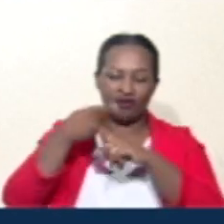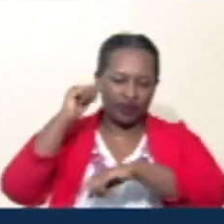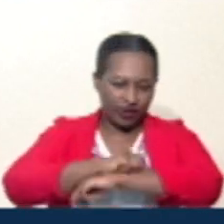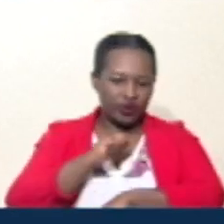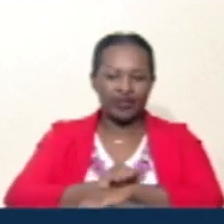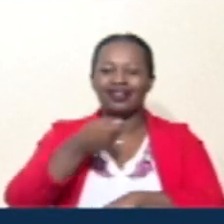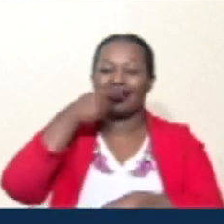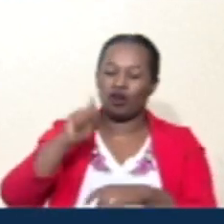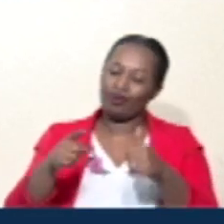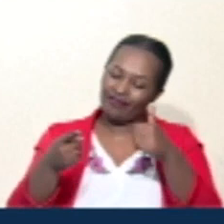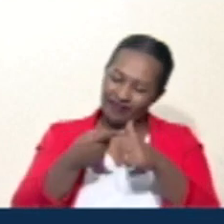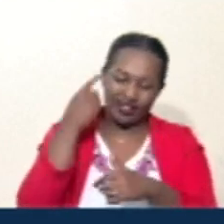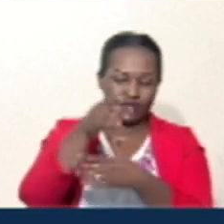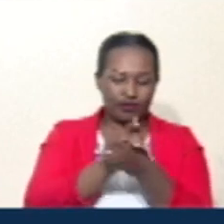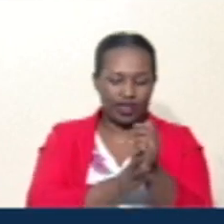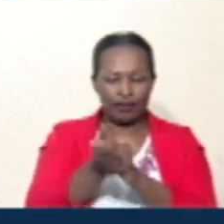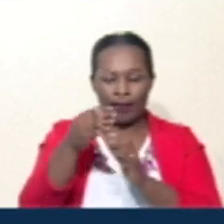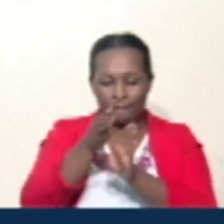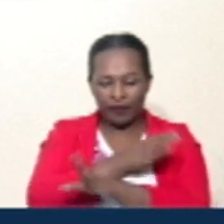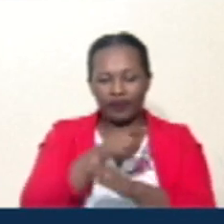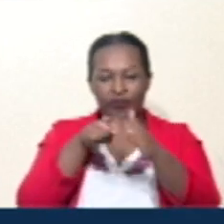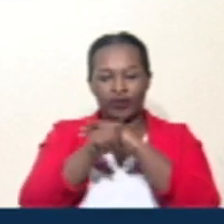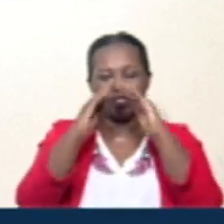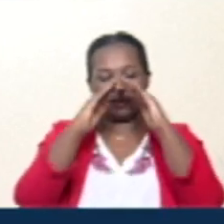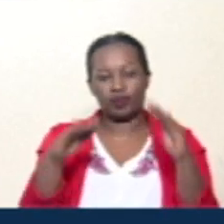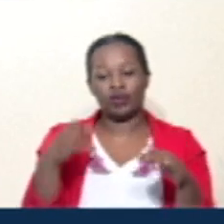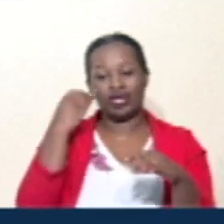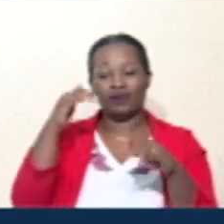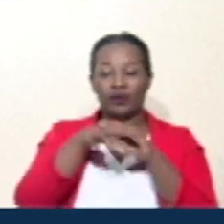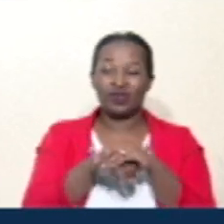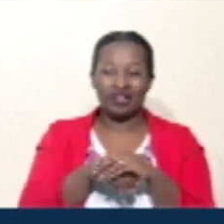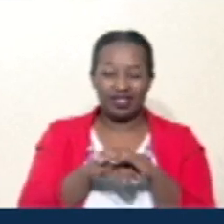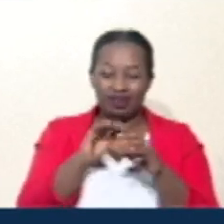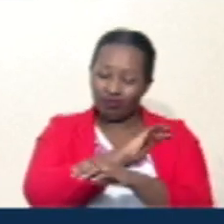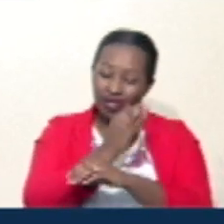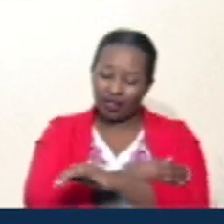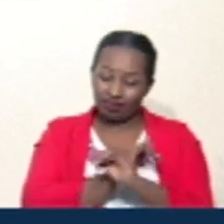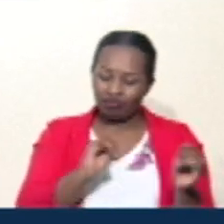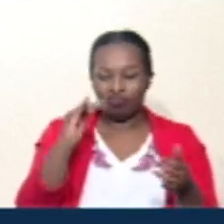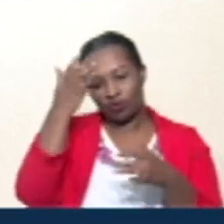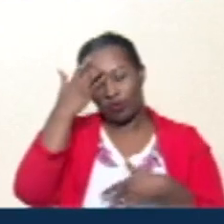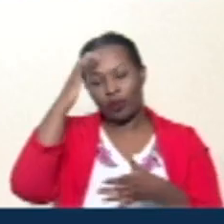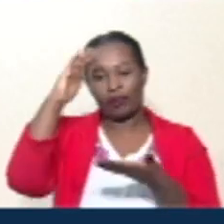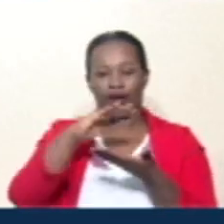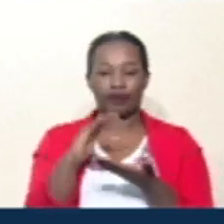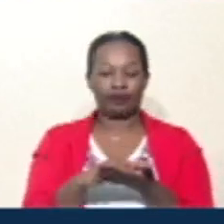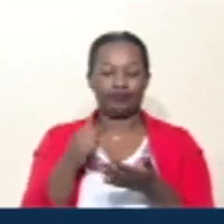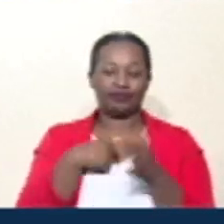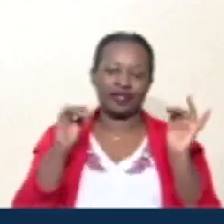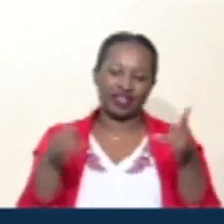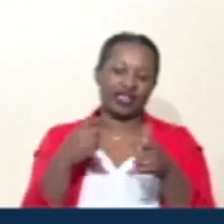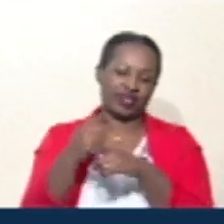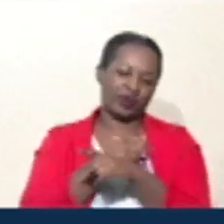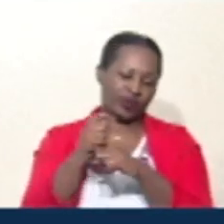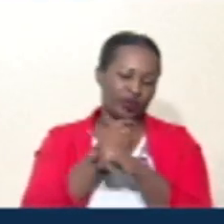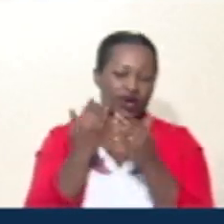ishuri agomba kubanza agakaraba mbere y'uko yinjira mu nzu. Iyo ushyize imbaraga mu isuku bigabanya uburwayi. Ngerageza gutoza